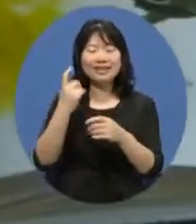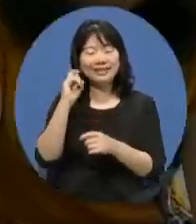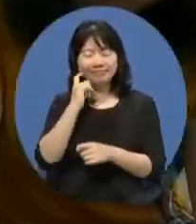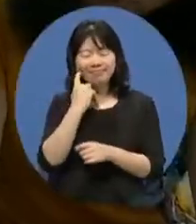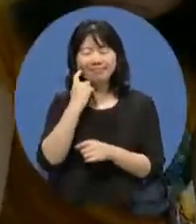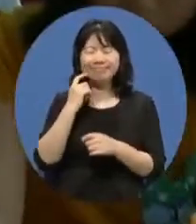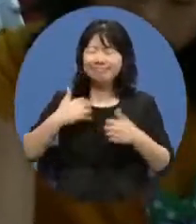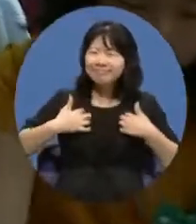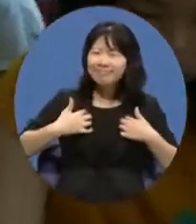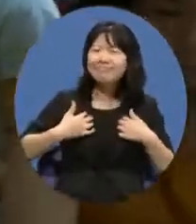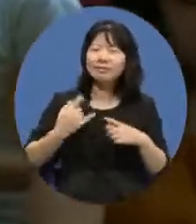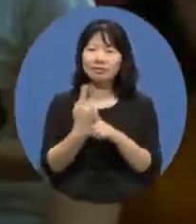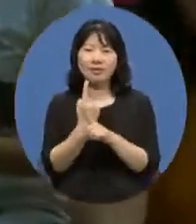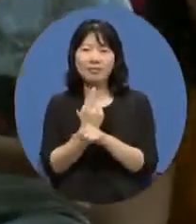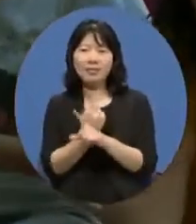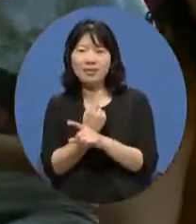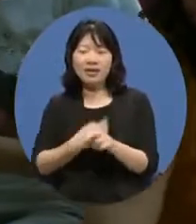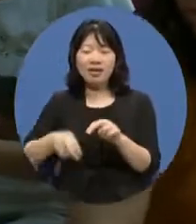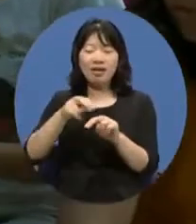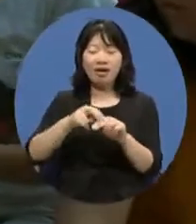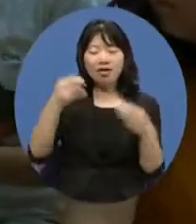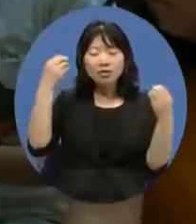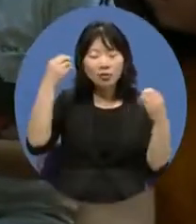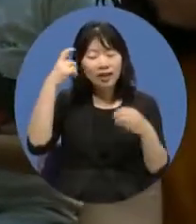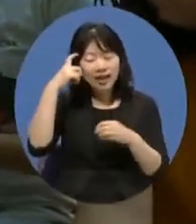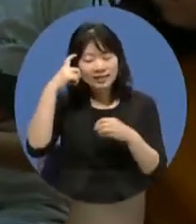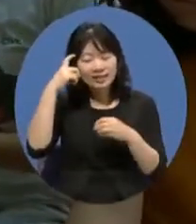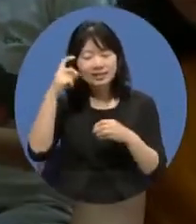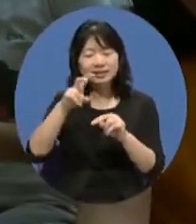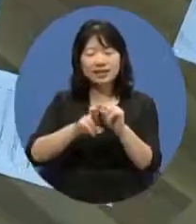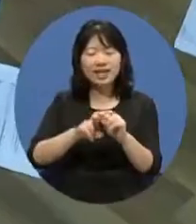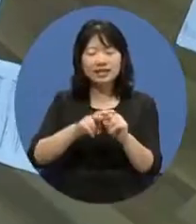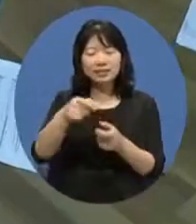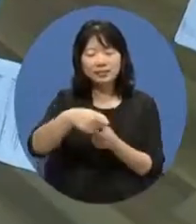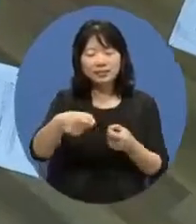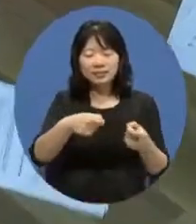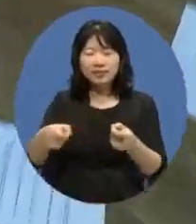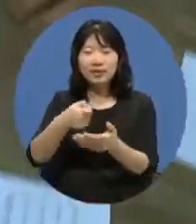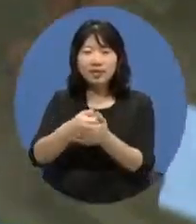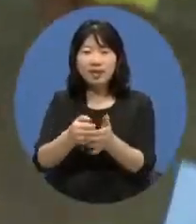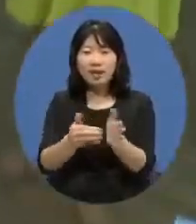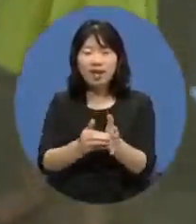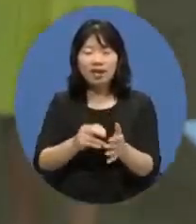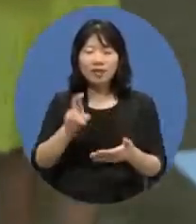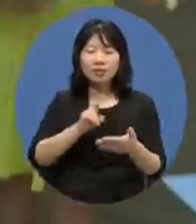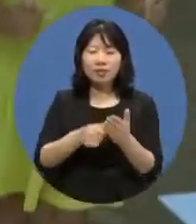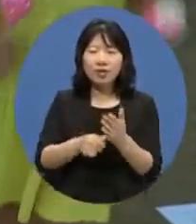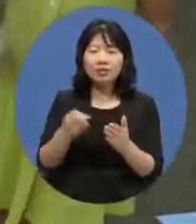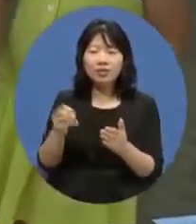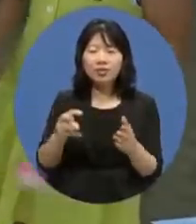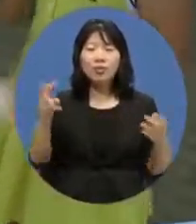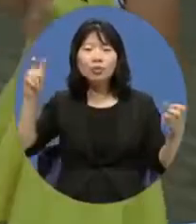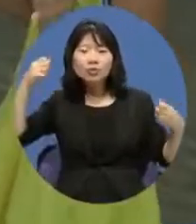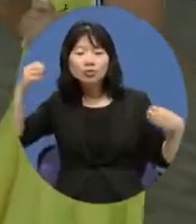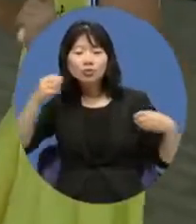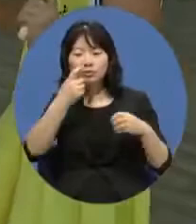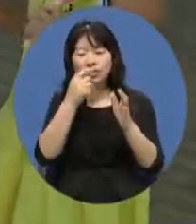각색하고 무대 위에서 어떤 연기를 할지 동선을 짜고 악기와 춤까지 배워 뮤지컬을